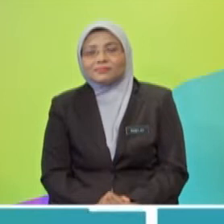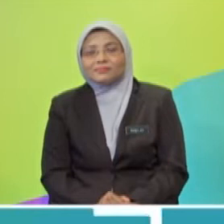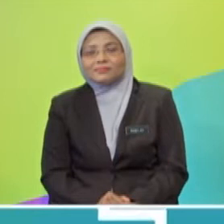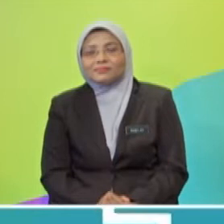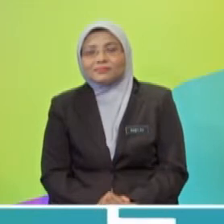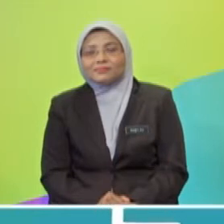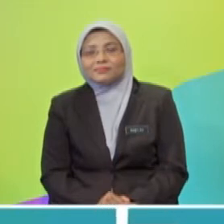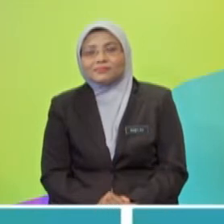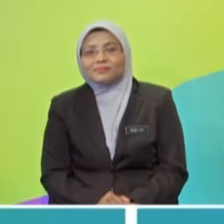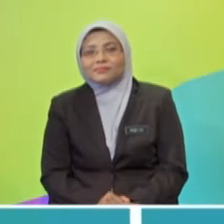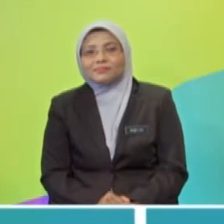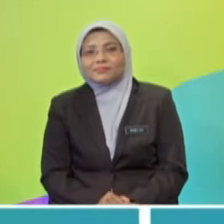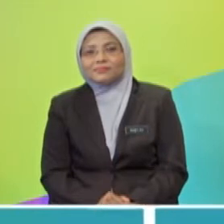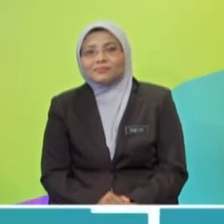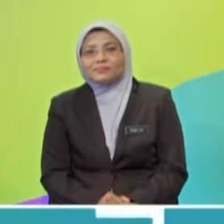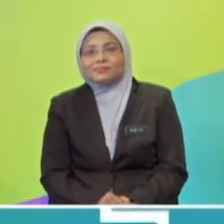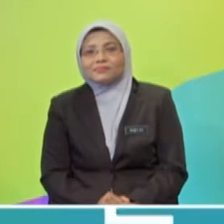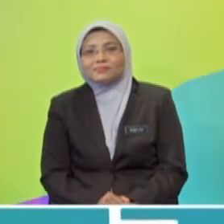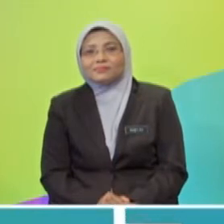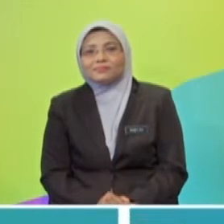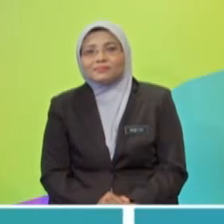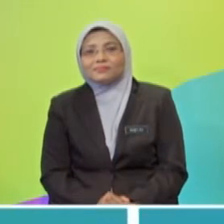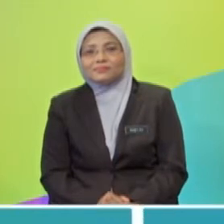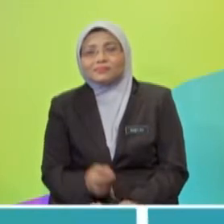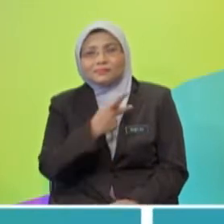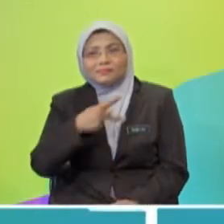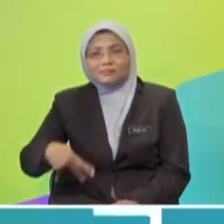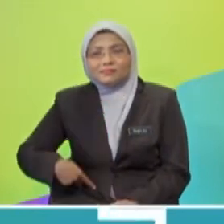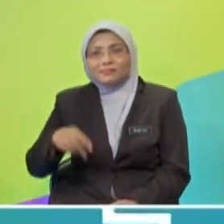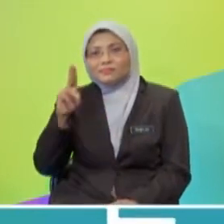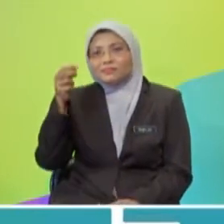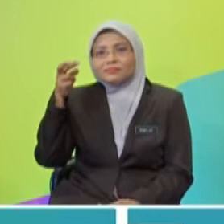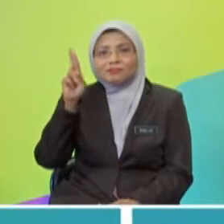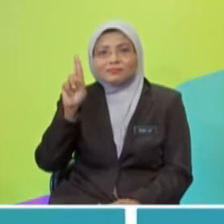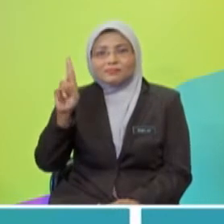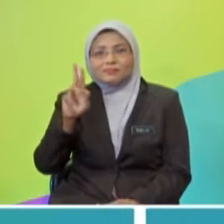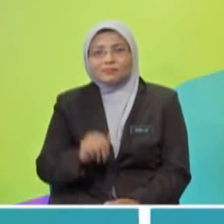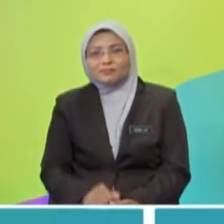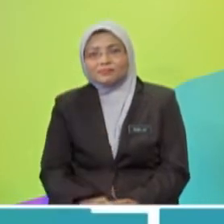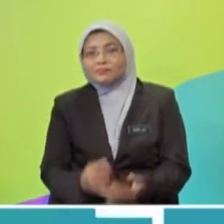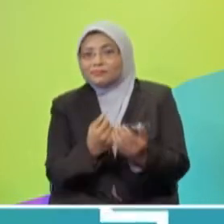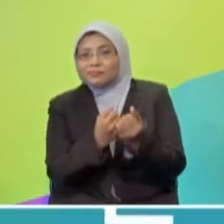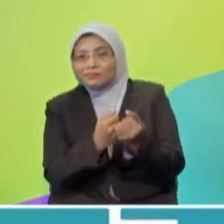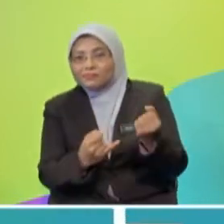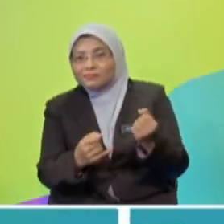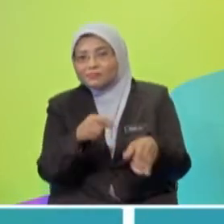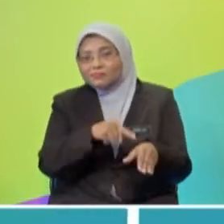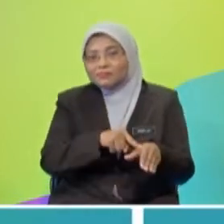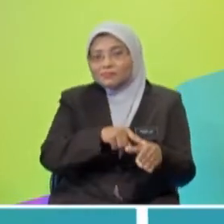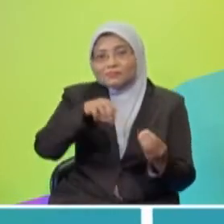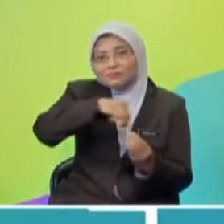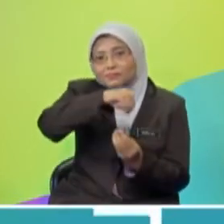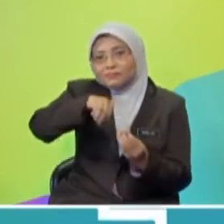Hai Sakinah Hai Rifa Umar bin al-khattab radhiyallahu Anhu dilahirkan di Mekah pada tahun